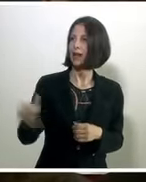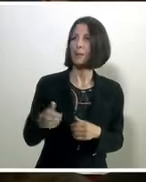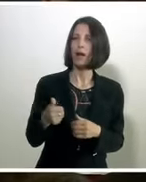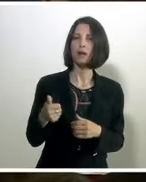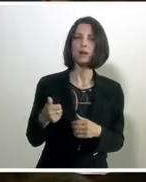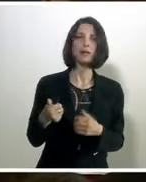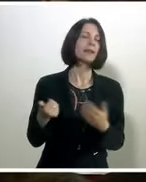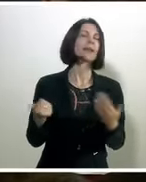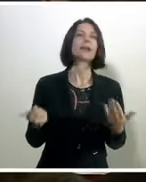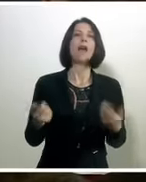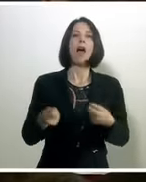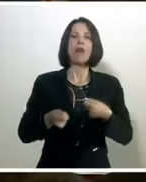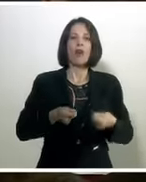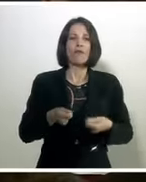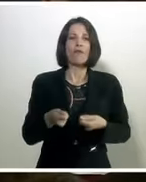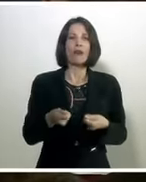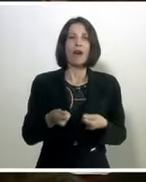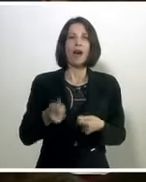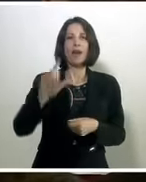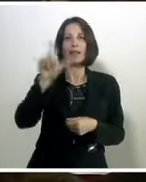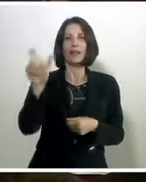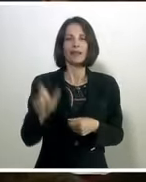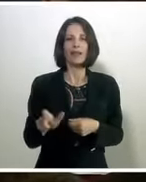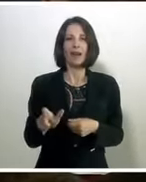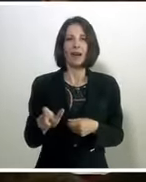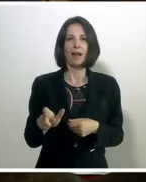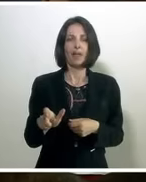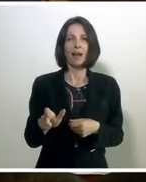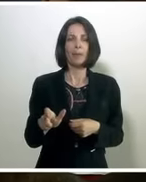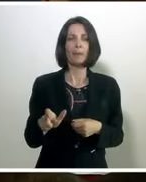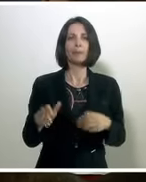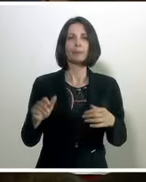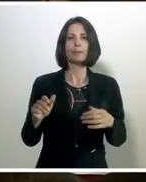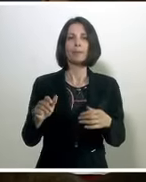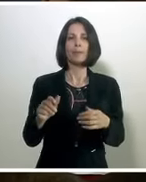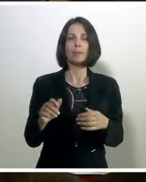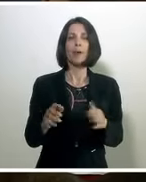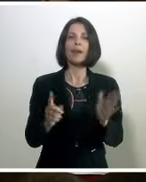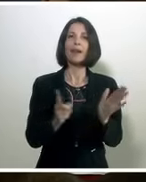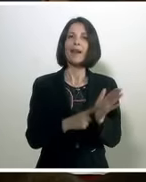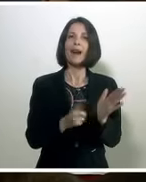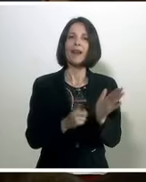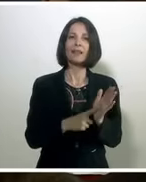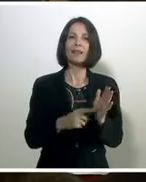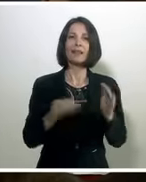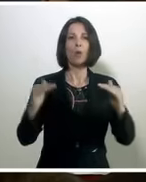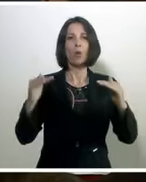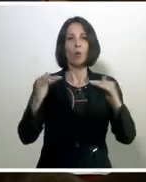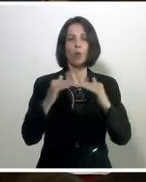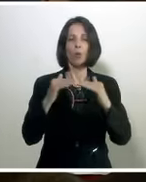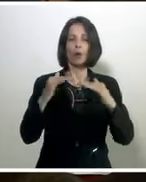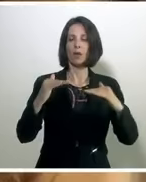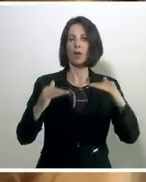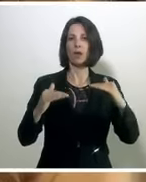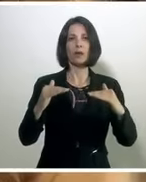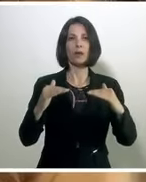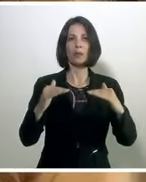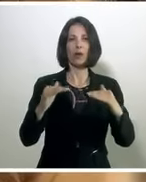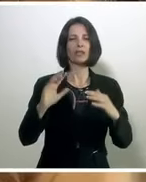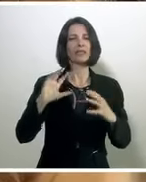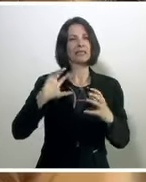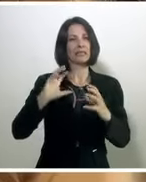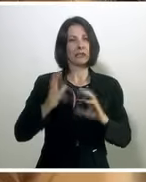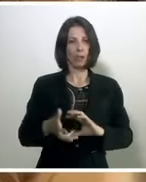per connare i paesi e garantire l'equilibrio di questo mondo molto complesso forse più complesso di una volta e anche un po'